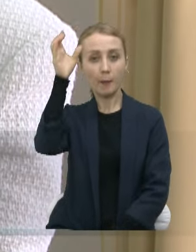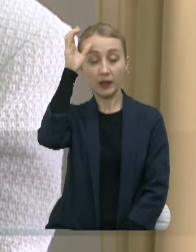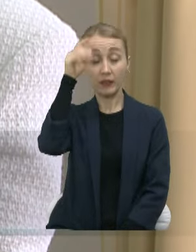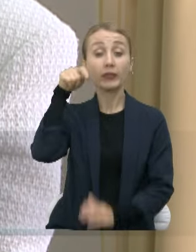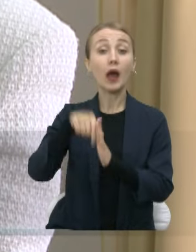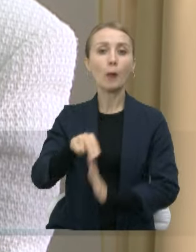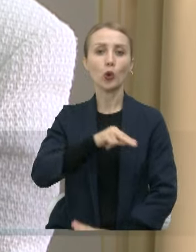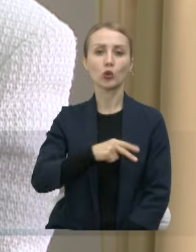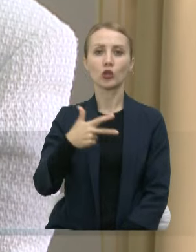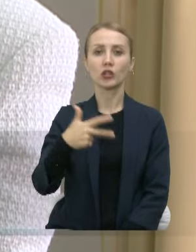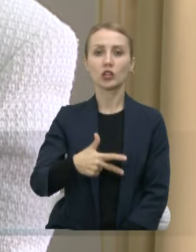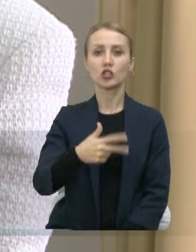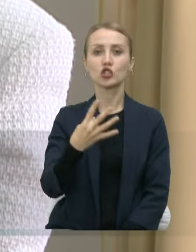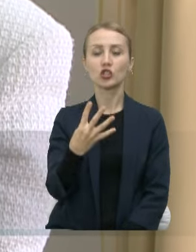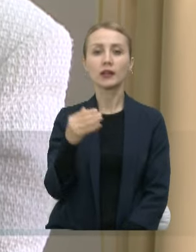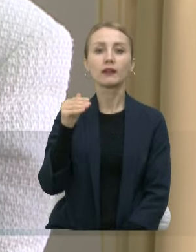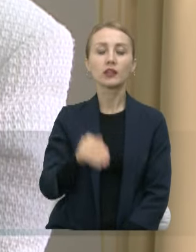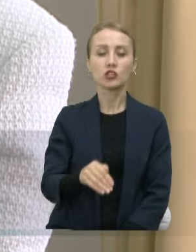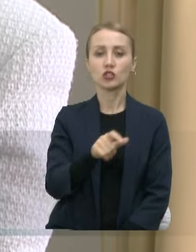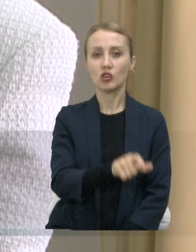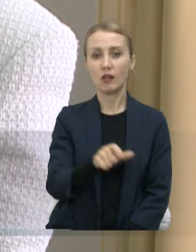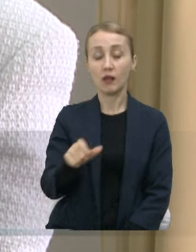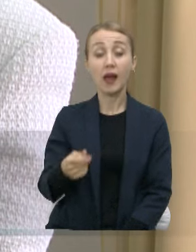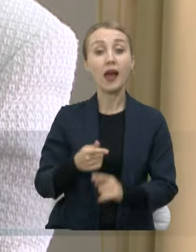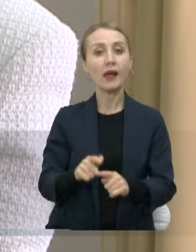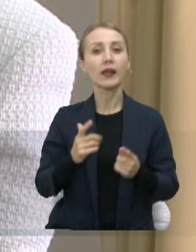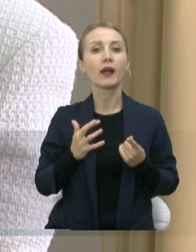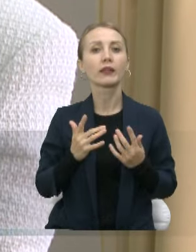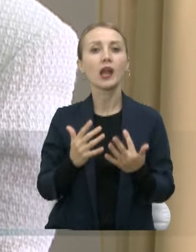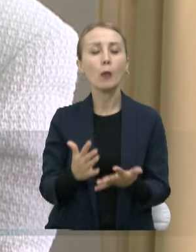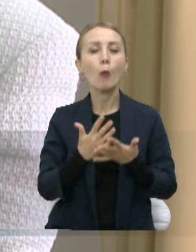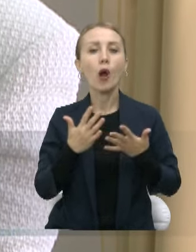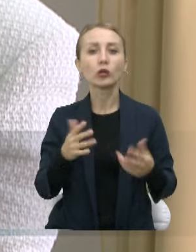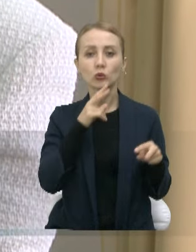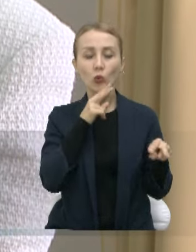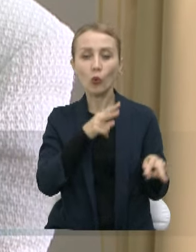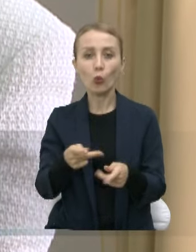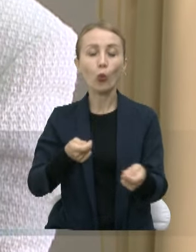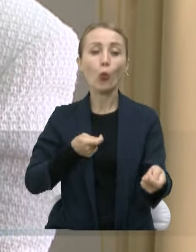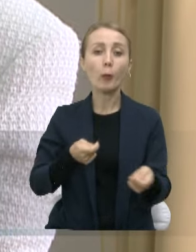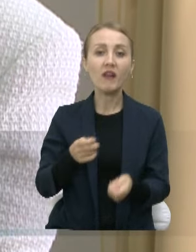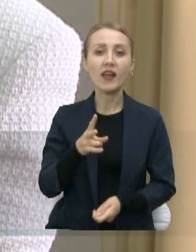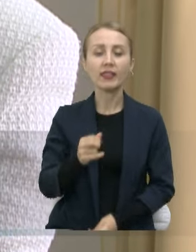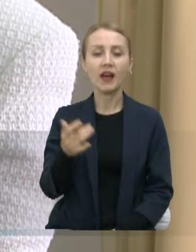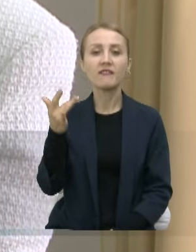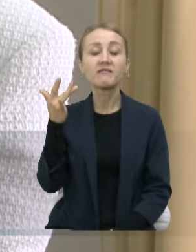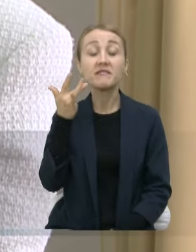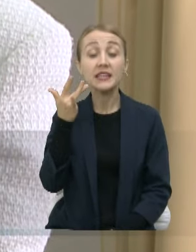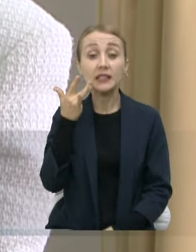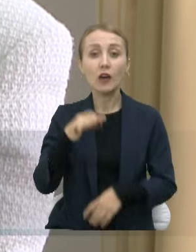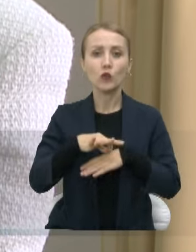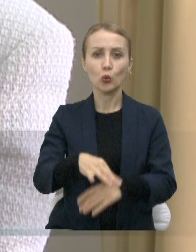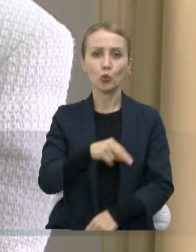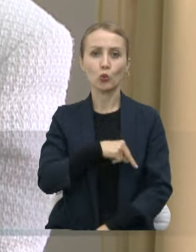где работают более 34 тысяч человек. Это требует большого контроля. Управлением на постоянной основе ведется работа